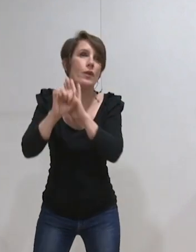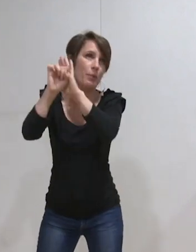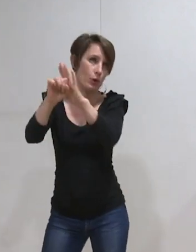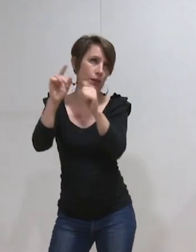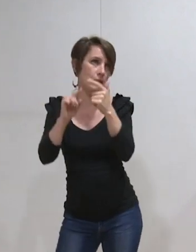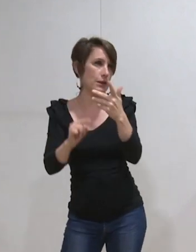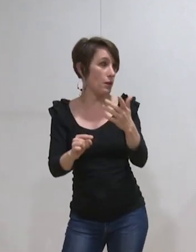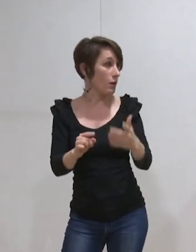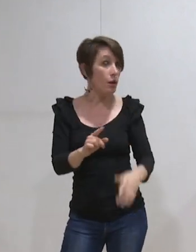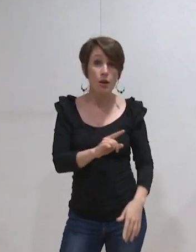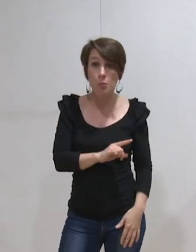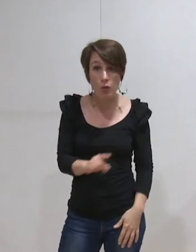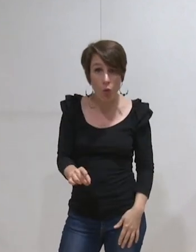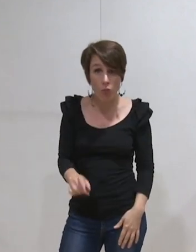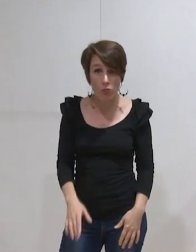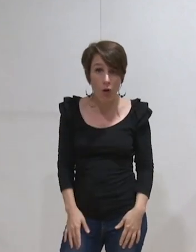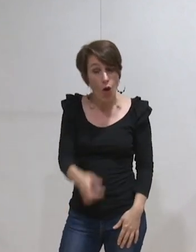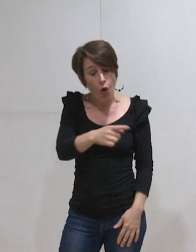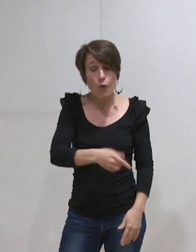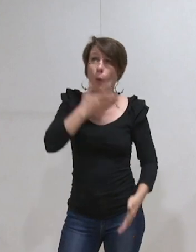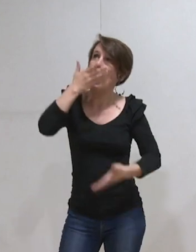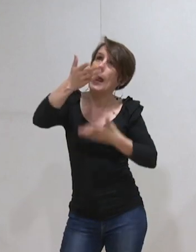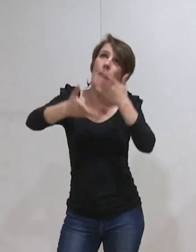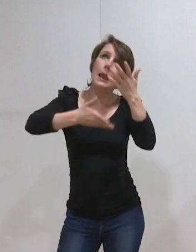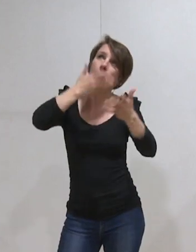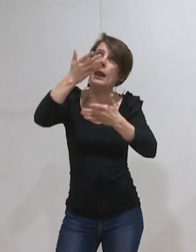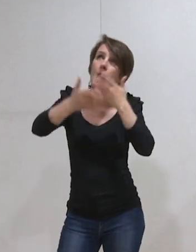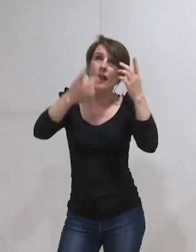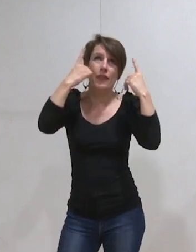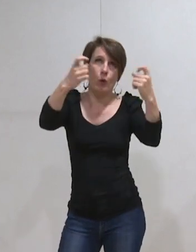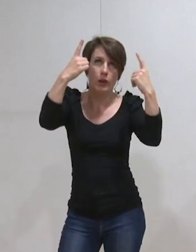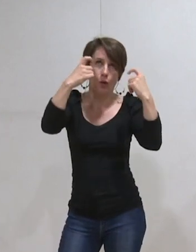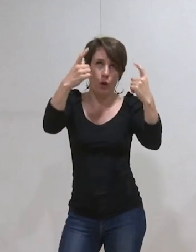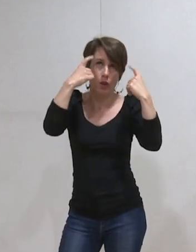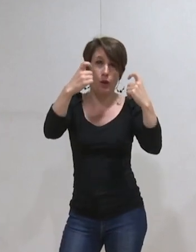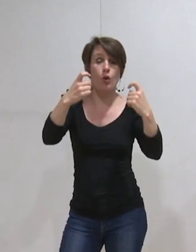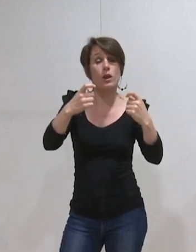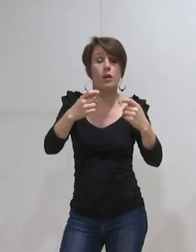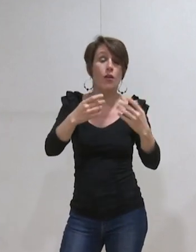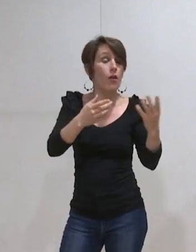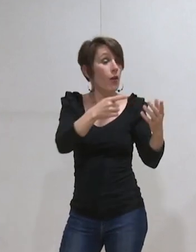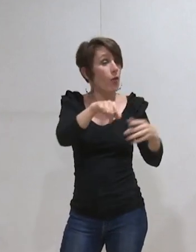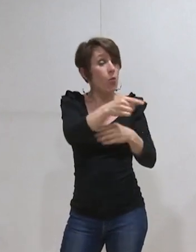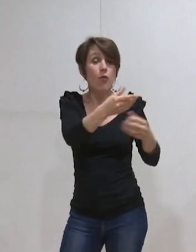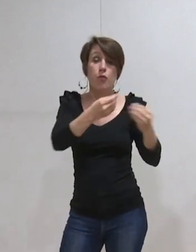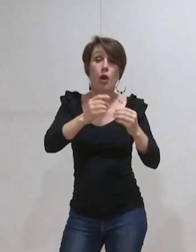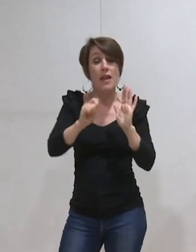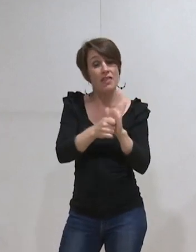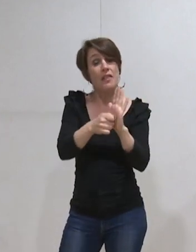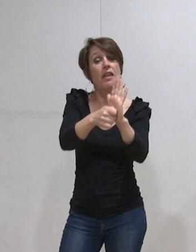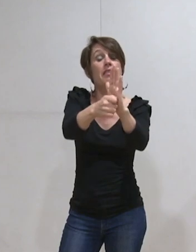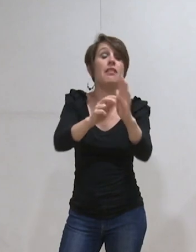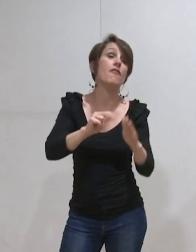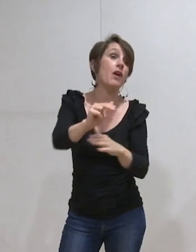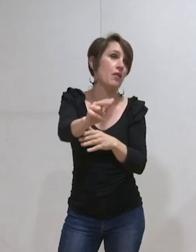théoriques à des dates auquel on va avoir des rendus peut-être de ce qui vous a occupé dans votre tête-